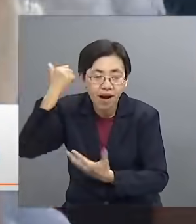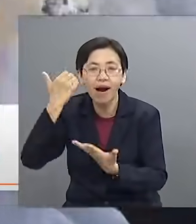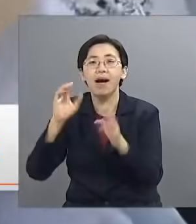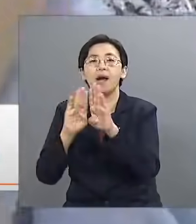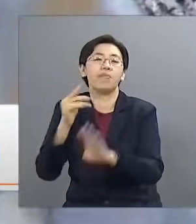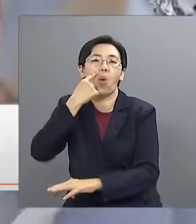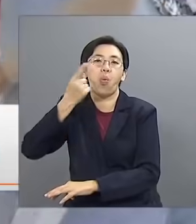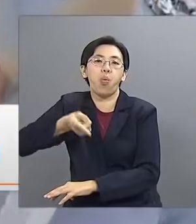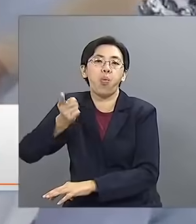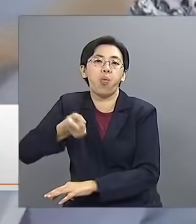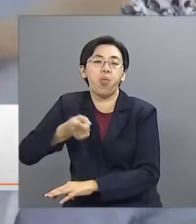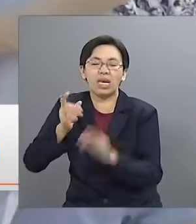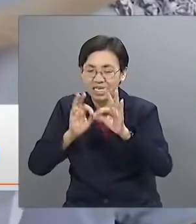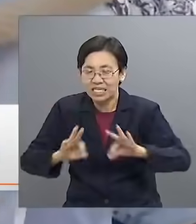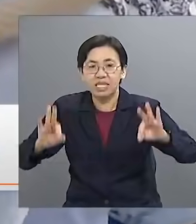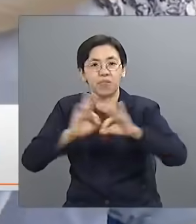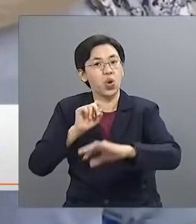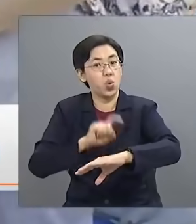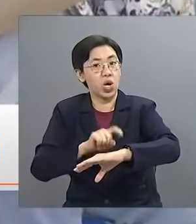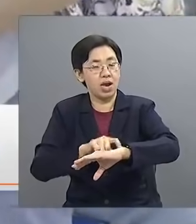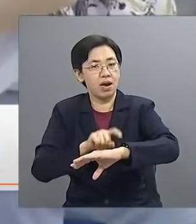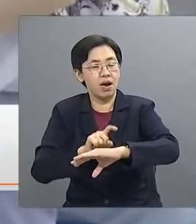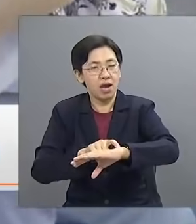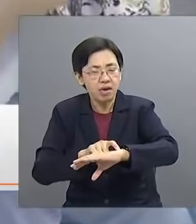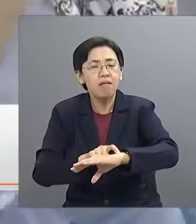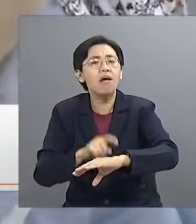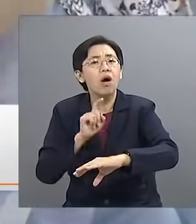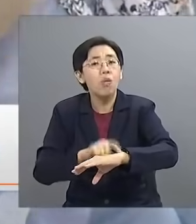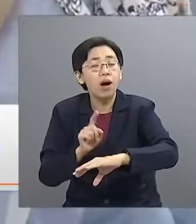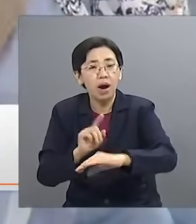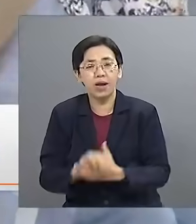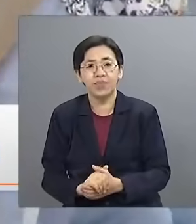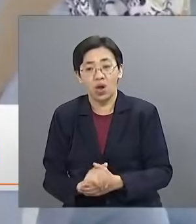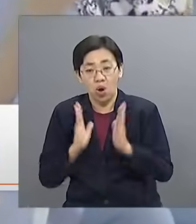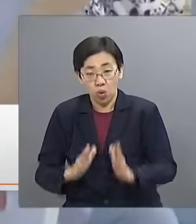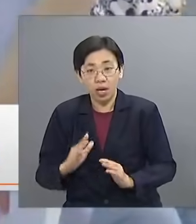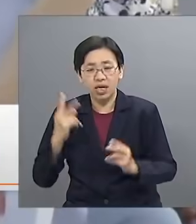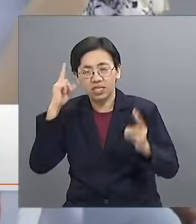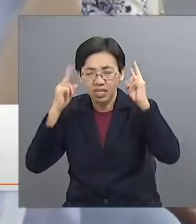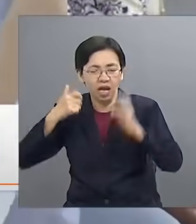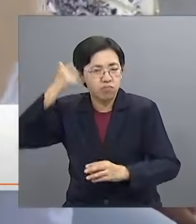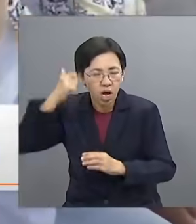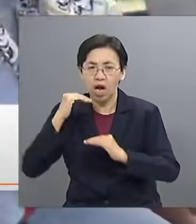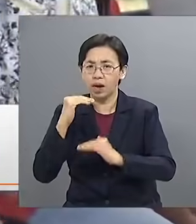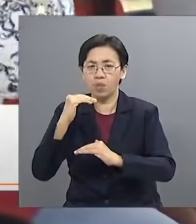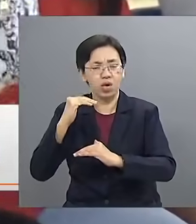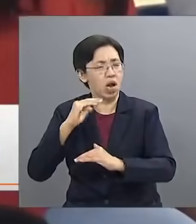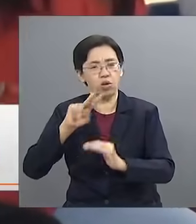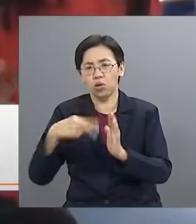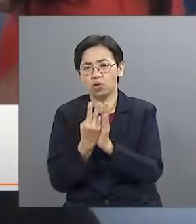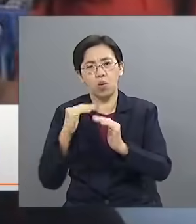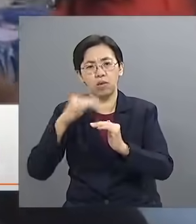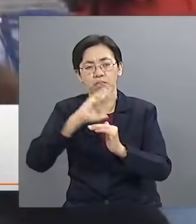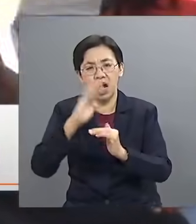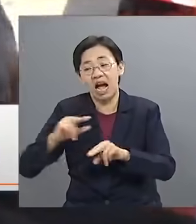ได้โดยจำกัดเวลาการให้บริการในร้านไม่เกินรายละ2ชั่วโมงค่ะและก็ต้องไม่มีผู้นั่งรอภายในร้